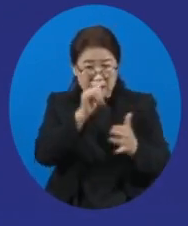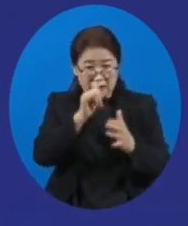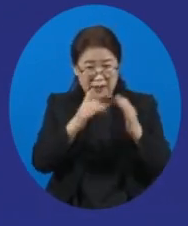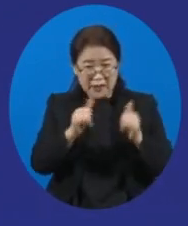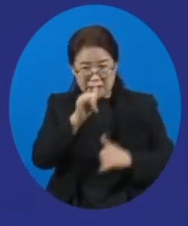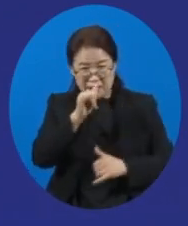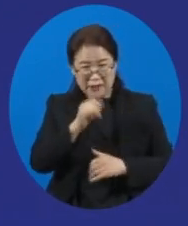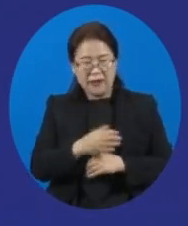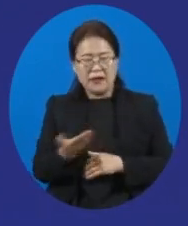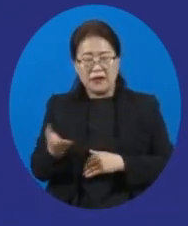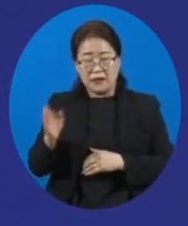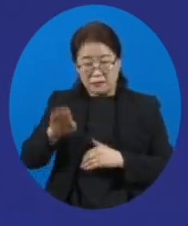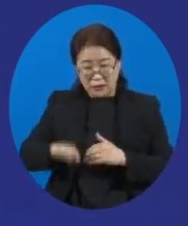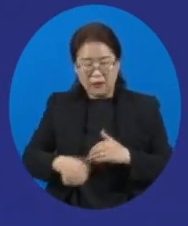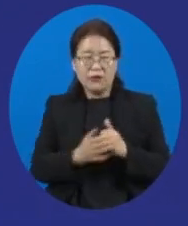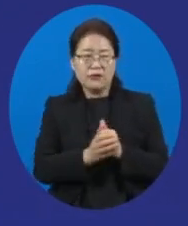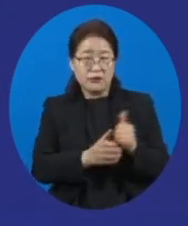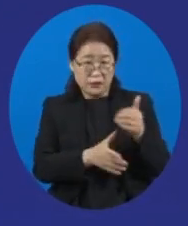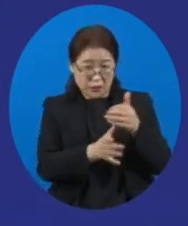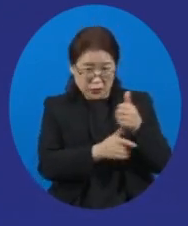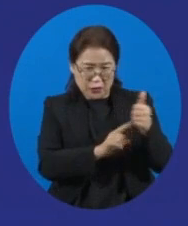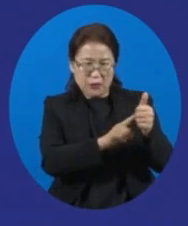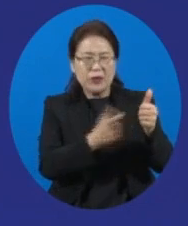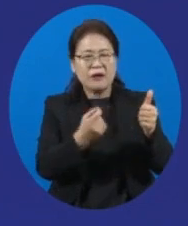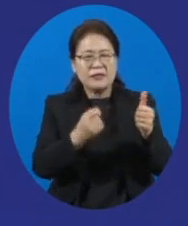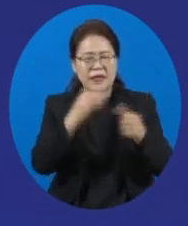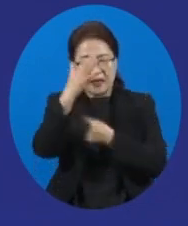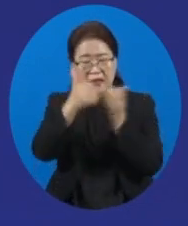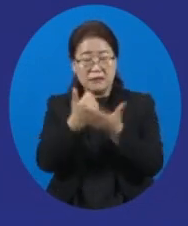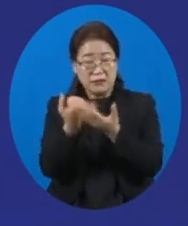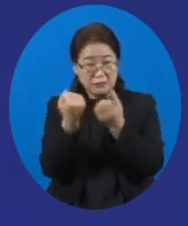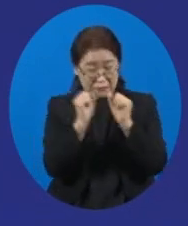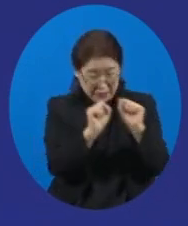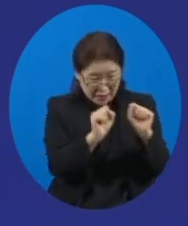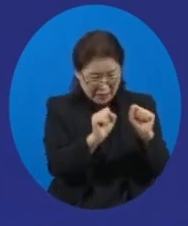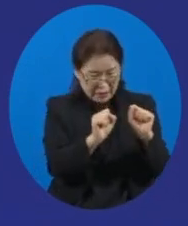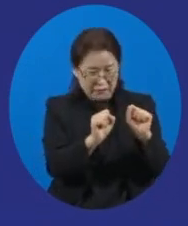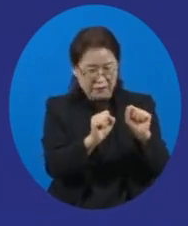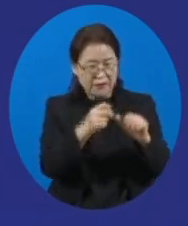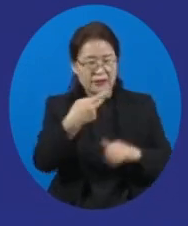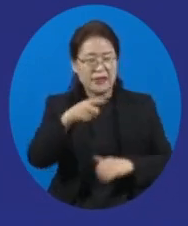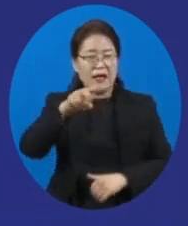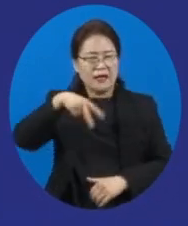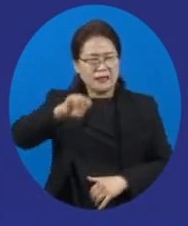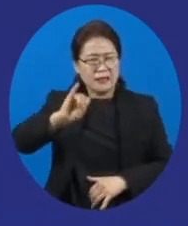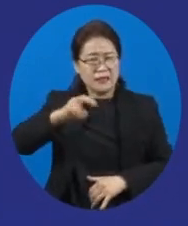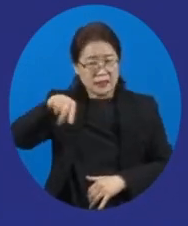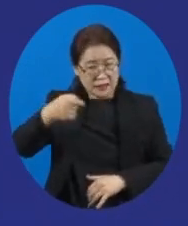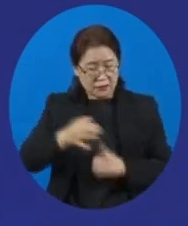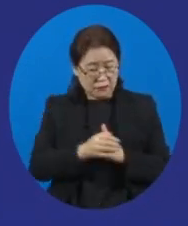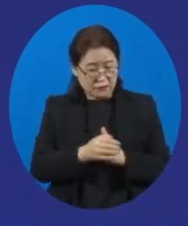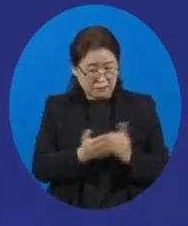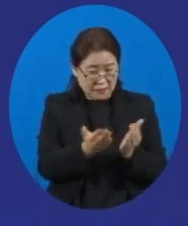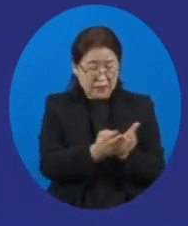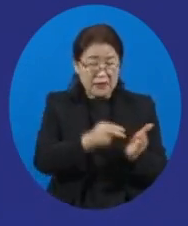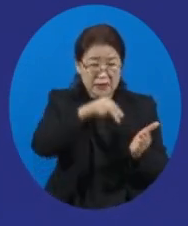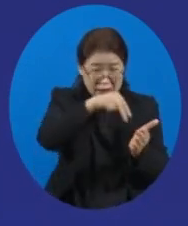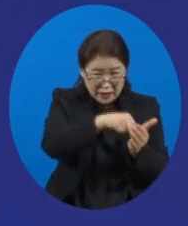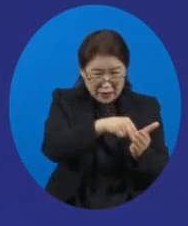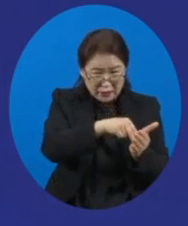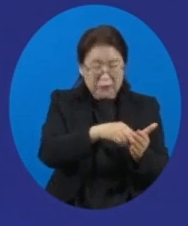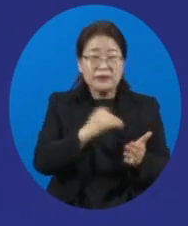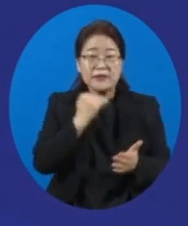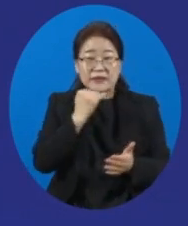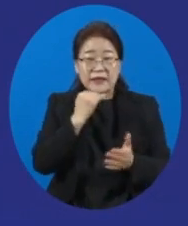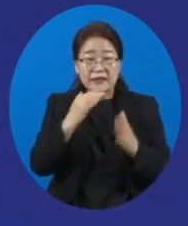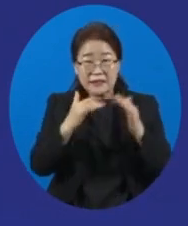아니면 요나처럼 하나님의 낯을 피하여 다시스로 가는 배를 타려고 기다리고